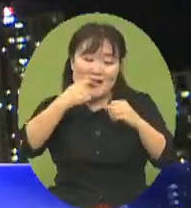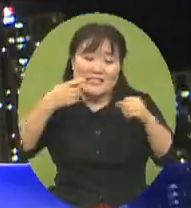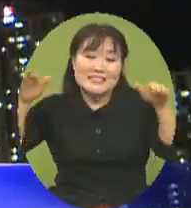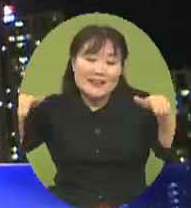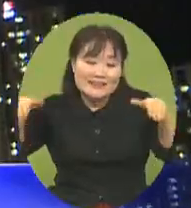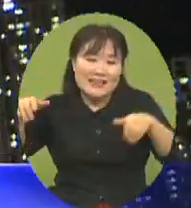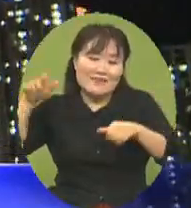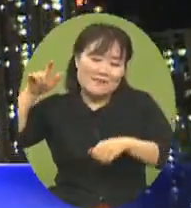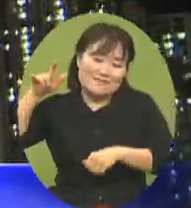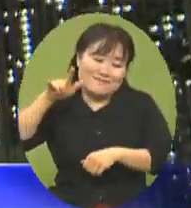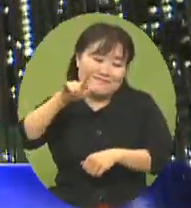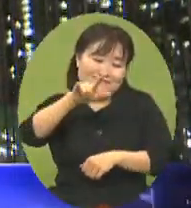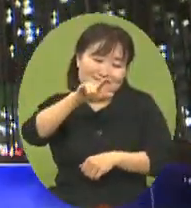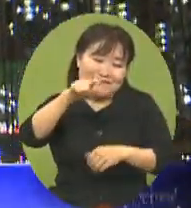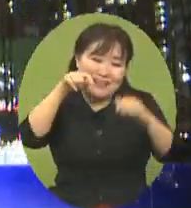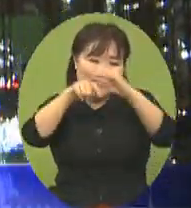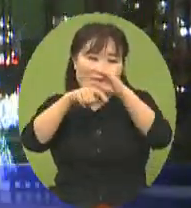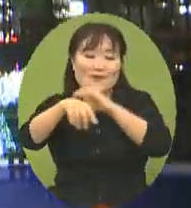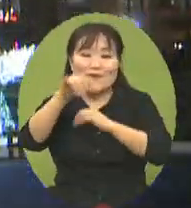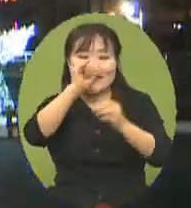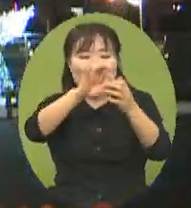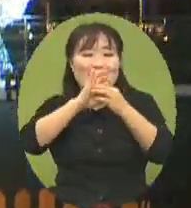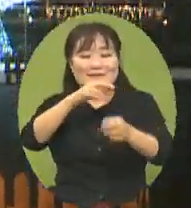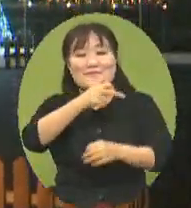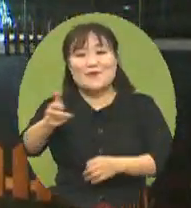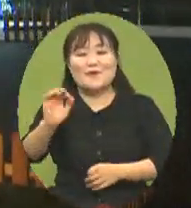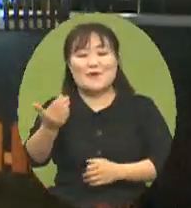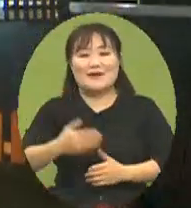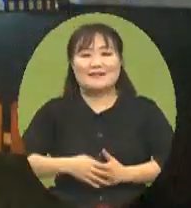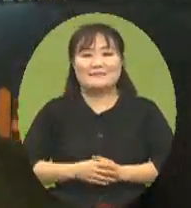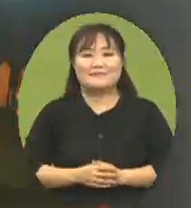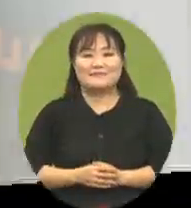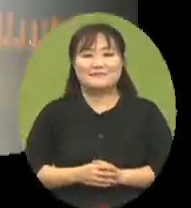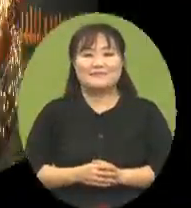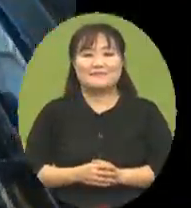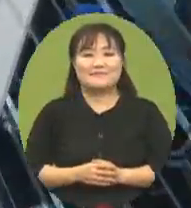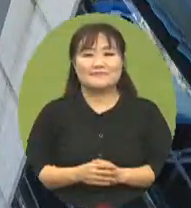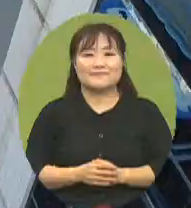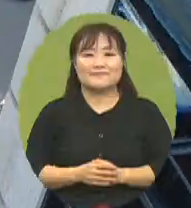천사상, 빛터널 등이 설치돼 시민들의 호응을 얻고 있습니다.